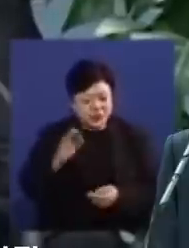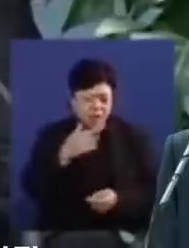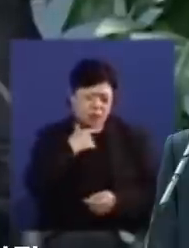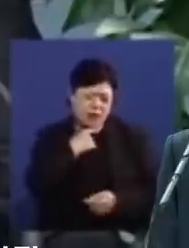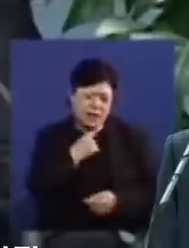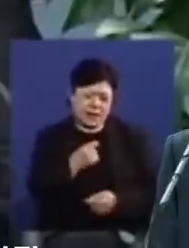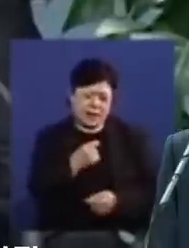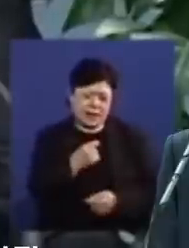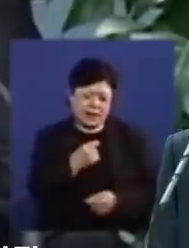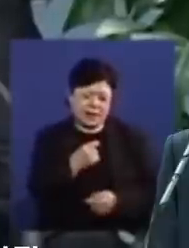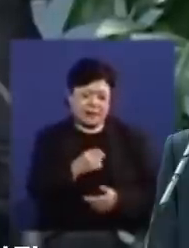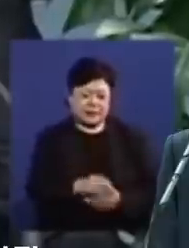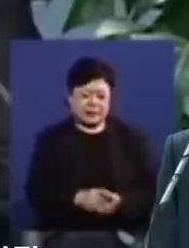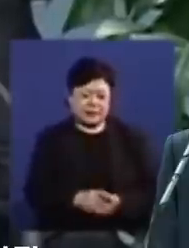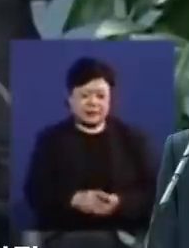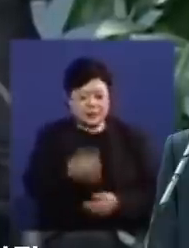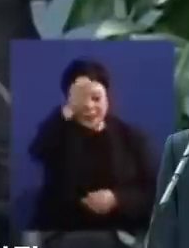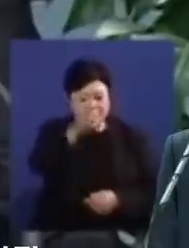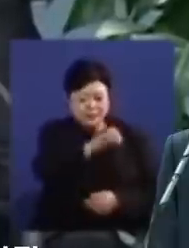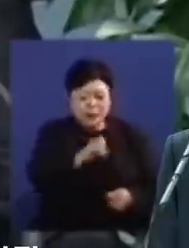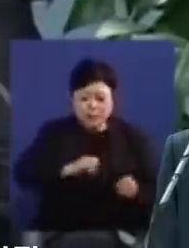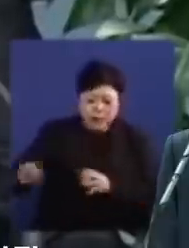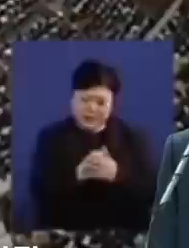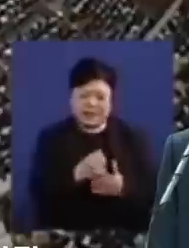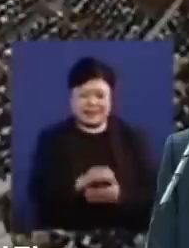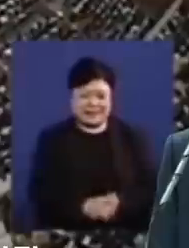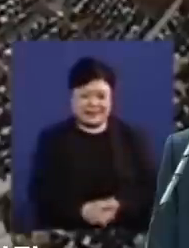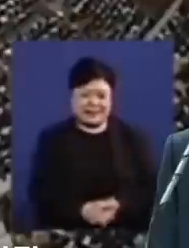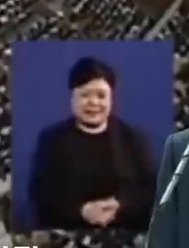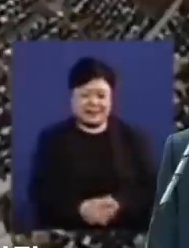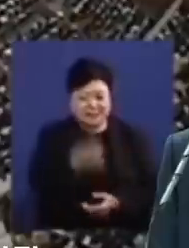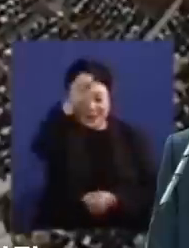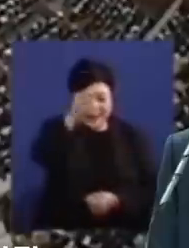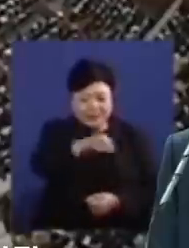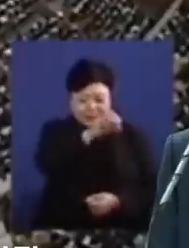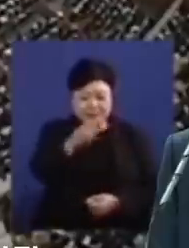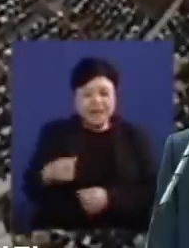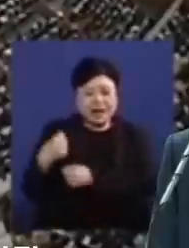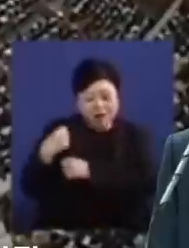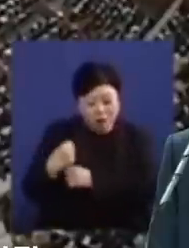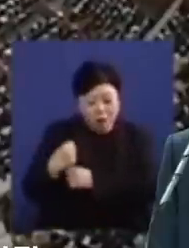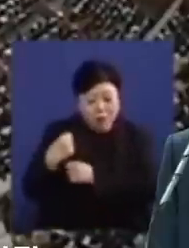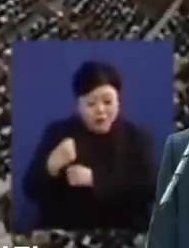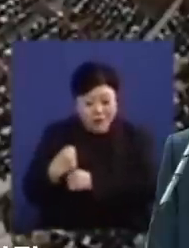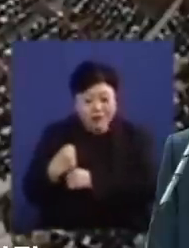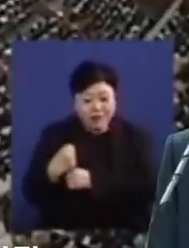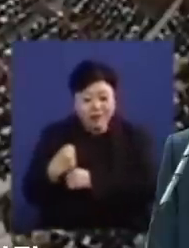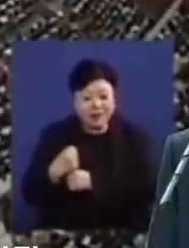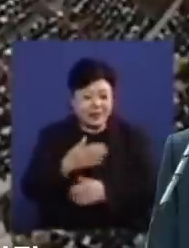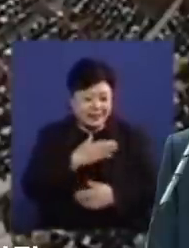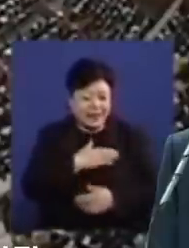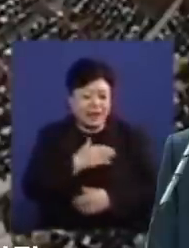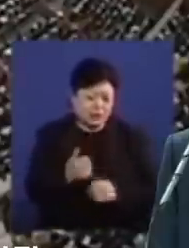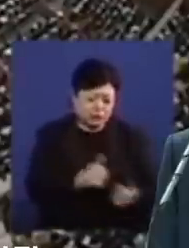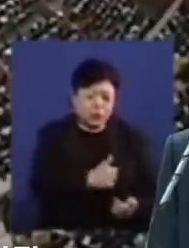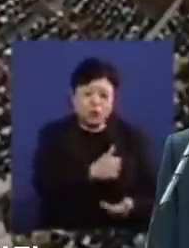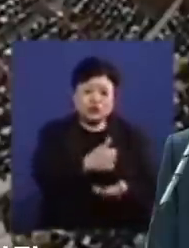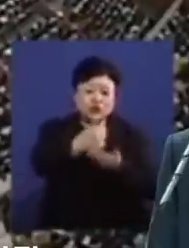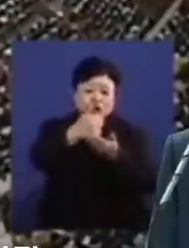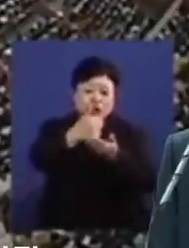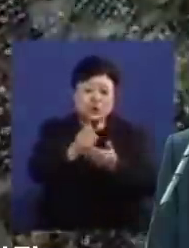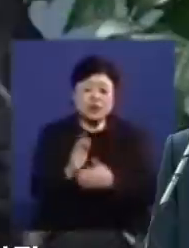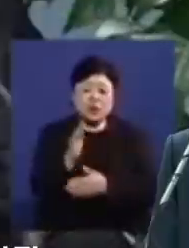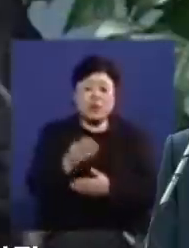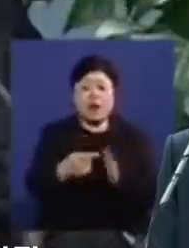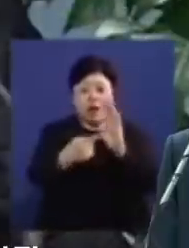위해서 십자가를 버리는 일이 많습니다. 십자가만 걸머진다면 나는 죽고 주님의